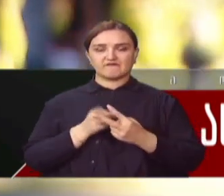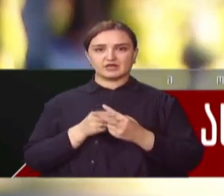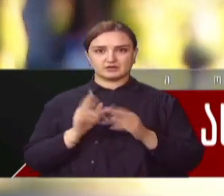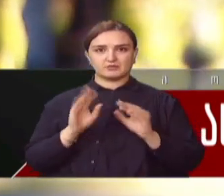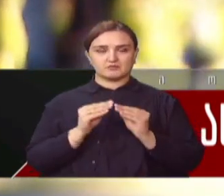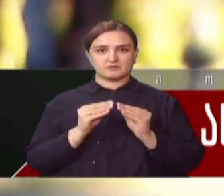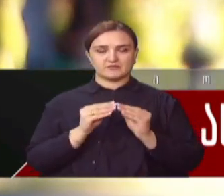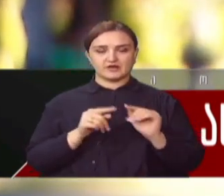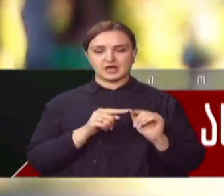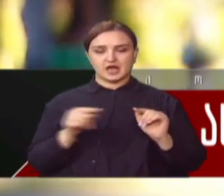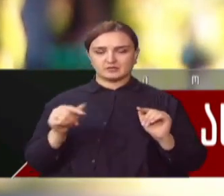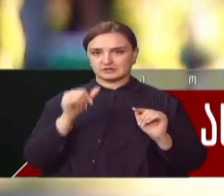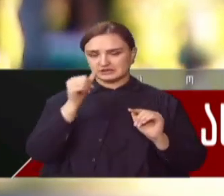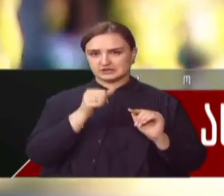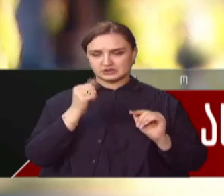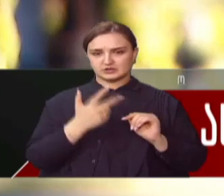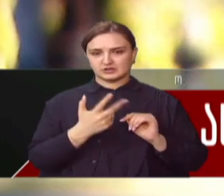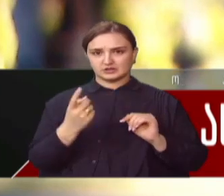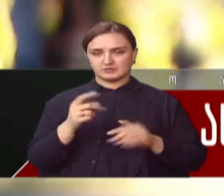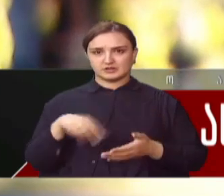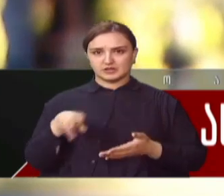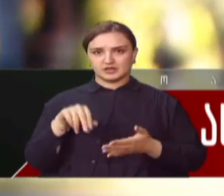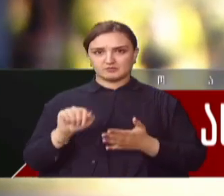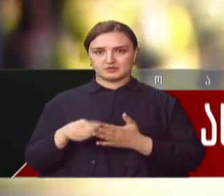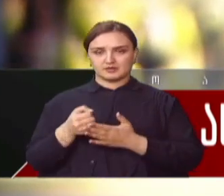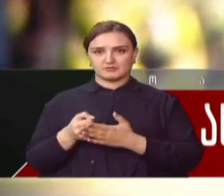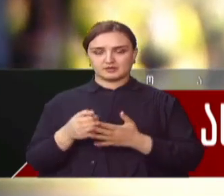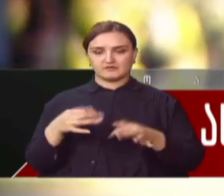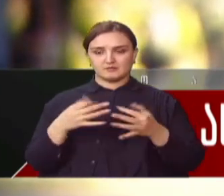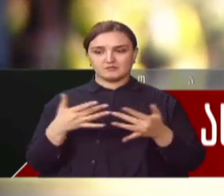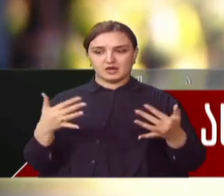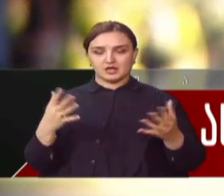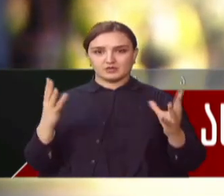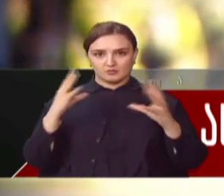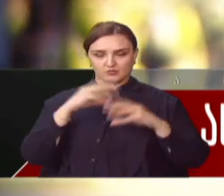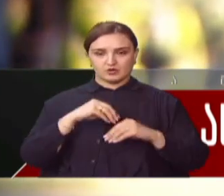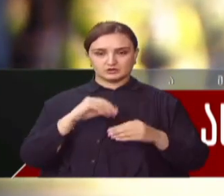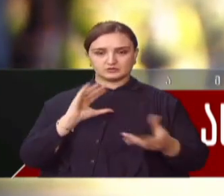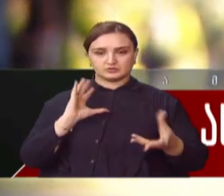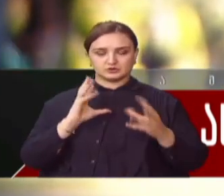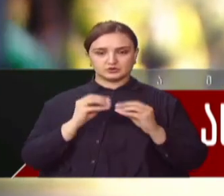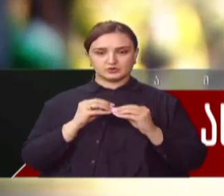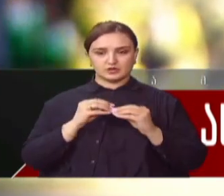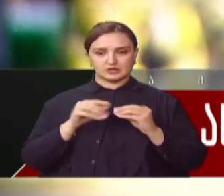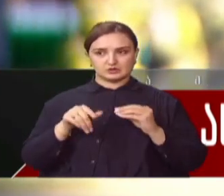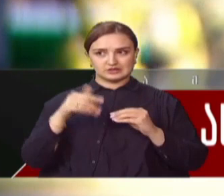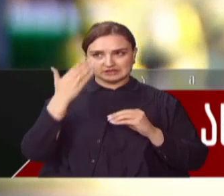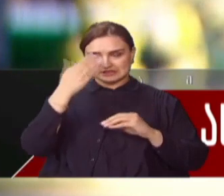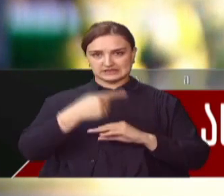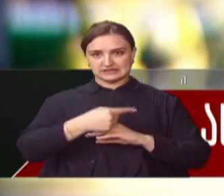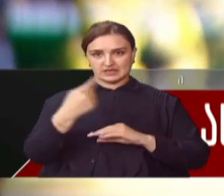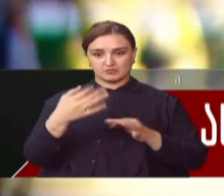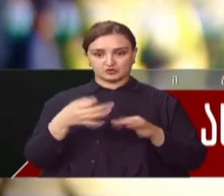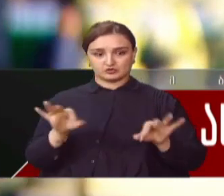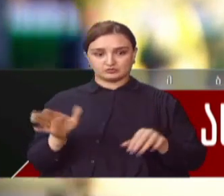და მიმდინარე წლის 31 დეკემბრის ჩათვლით, რომელი ავტომობილიც მოასწრებს ზოგადი დეკლარირების გავლას საბაჟოზე, ის